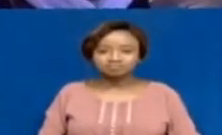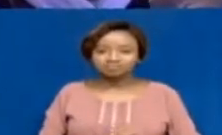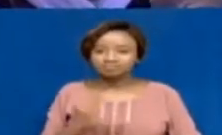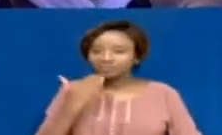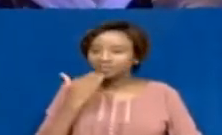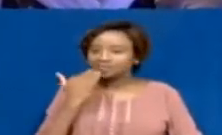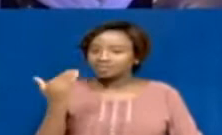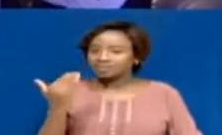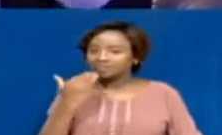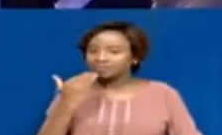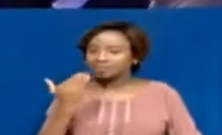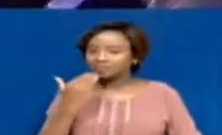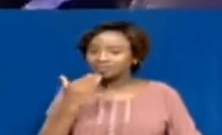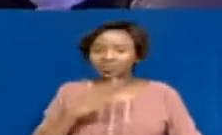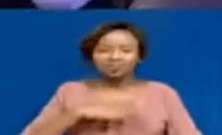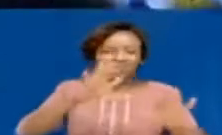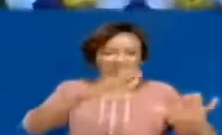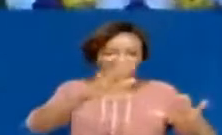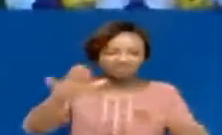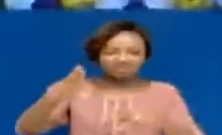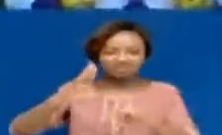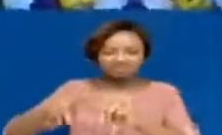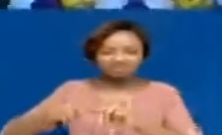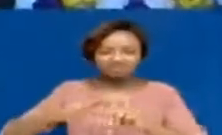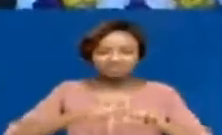Thank you very much, tafadhali tuketi.